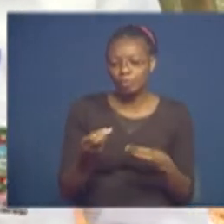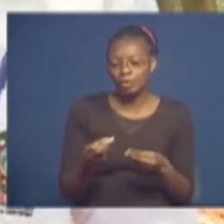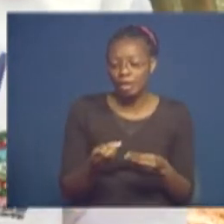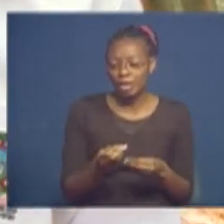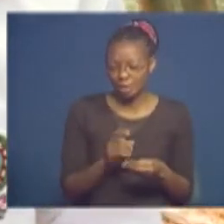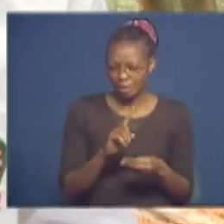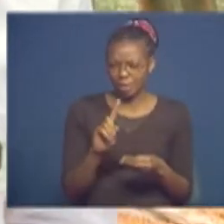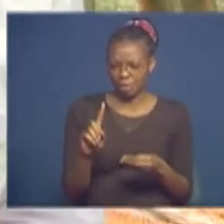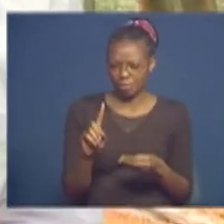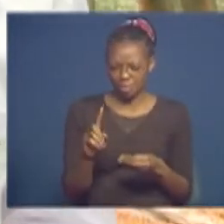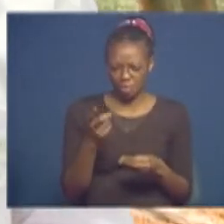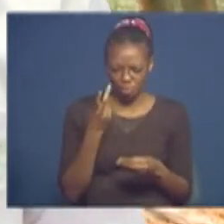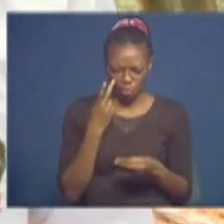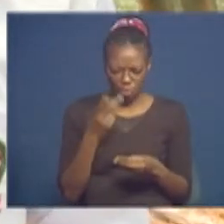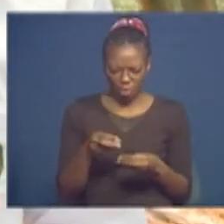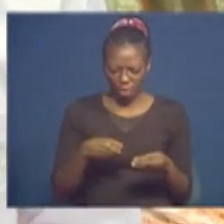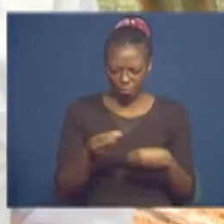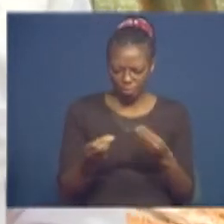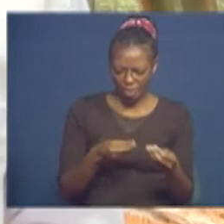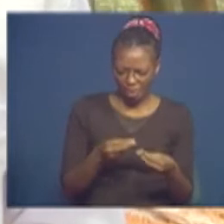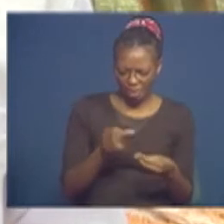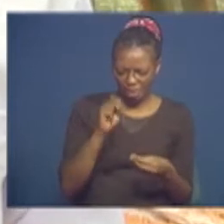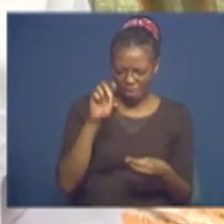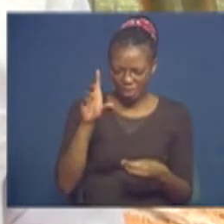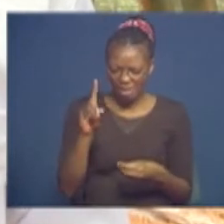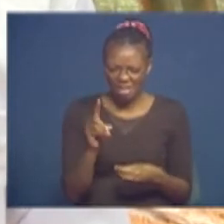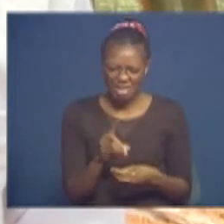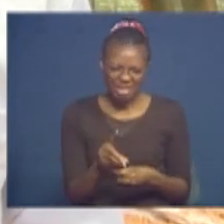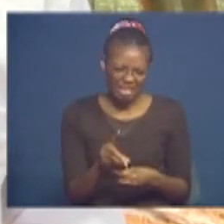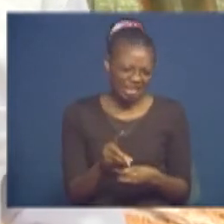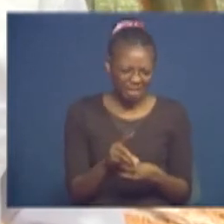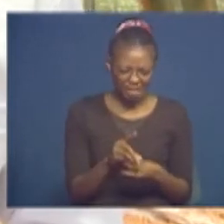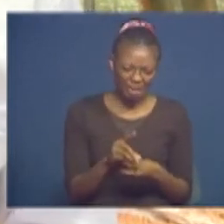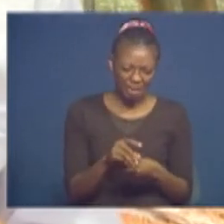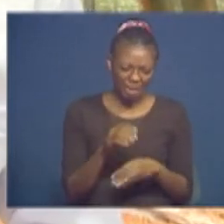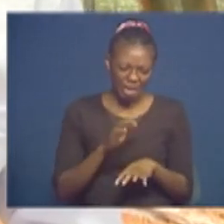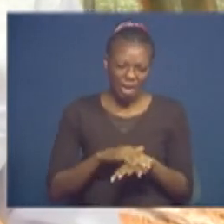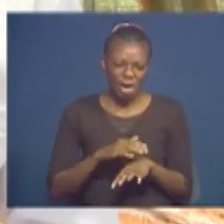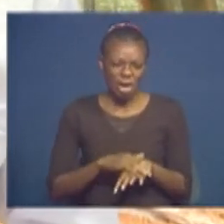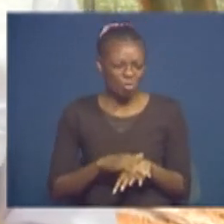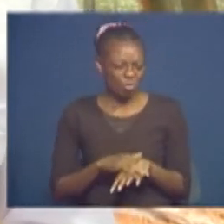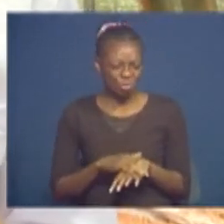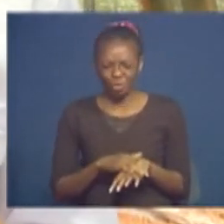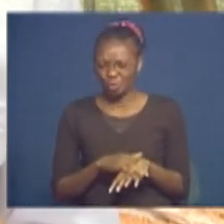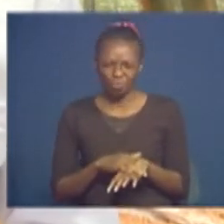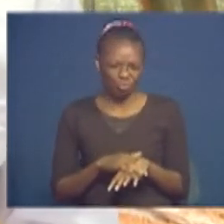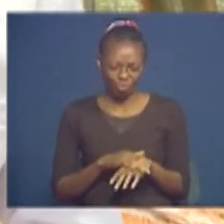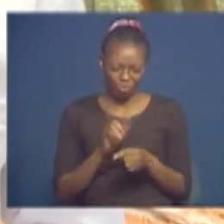kiwango kile quality ya hizi mbegu ambazo wanatuuzia huko iko chini sana.